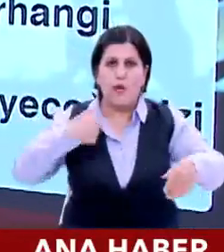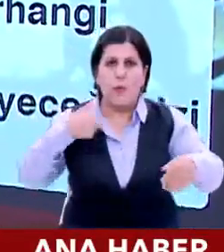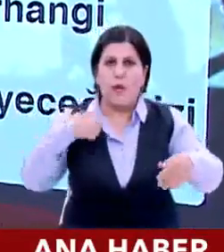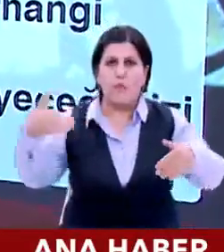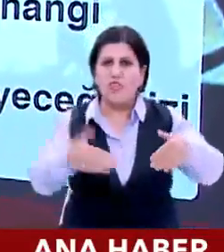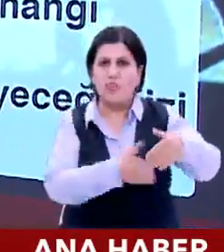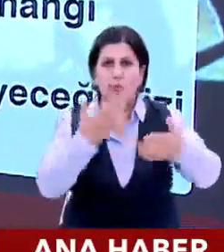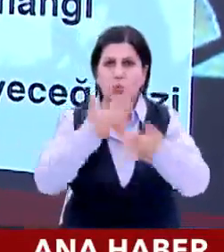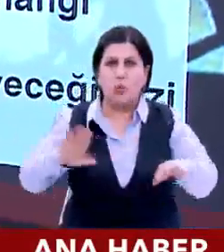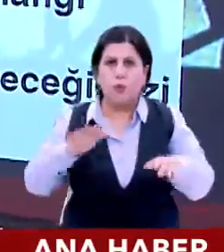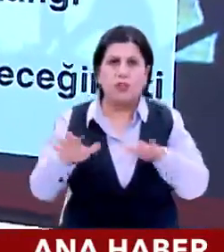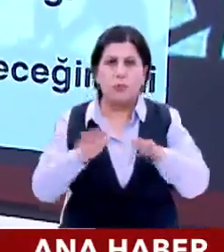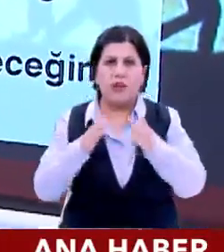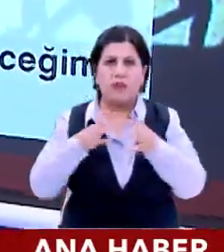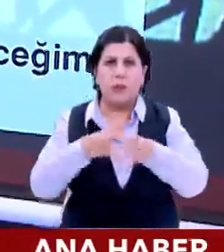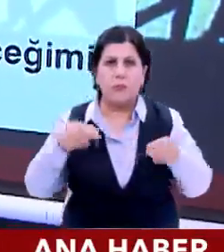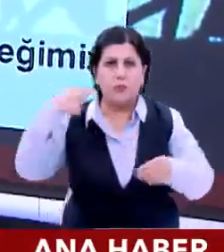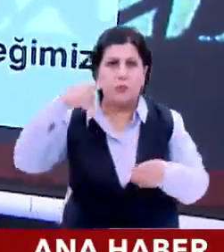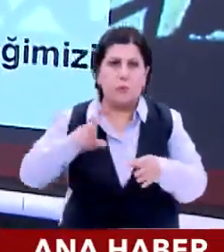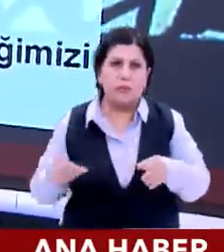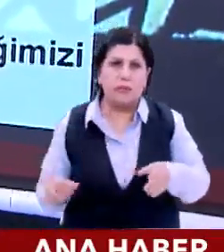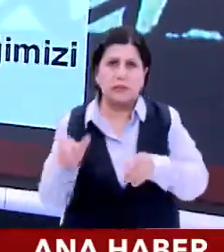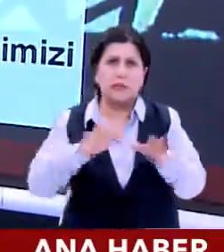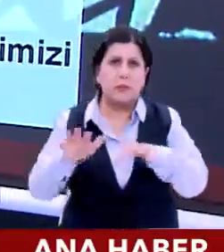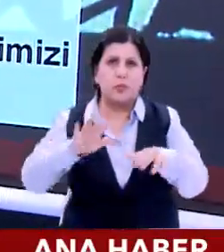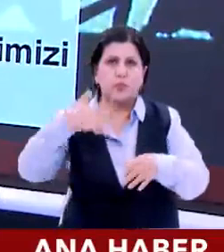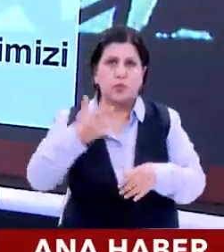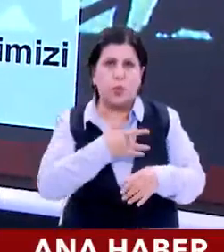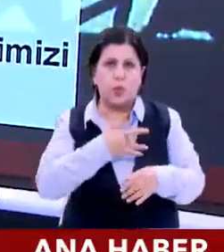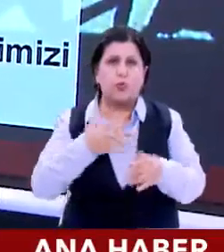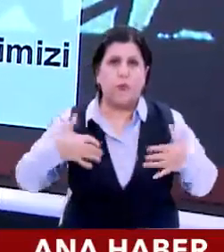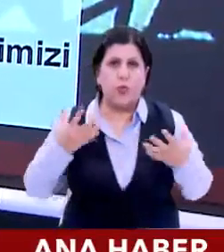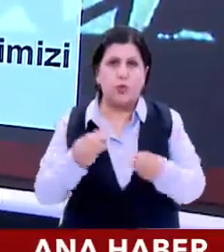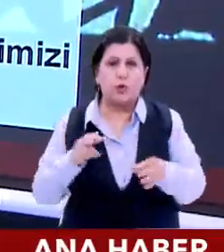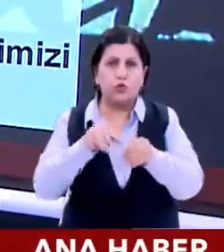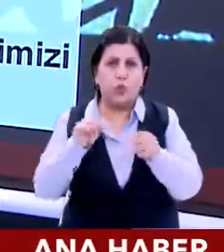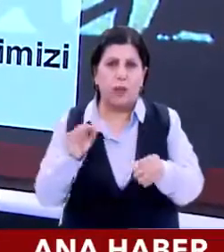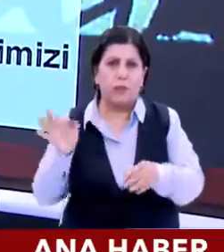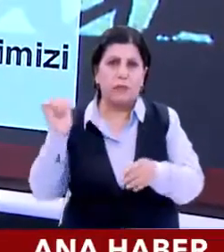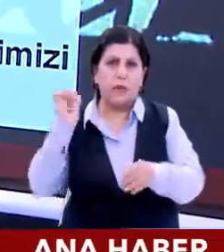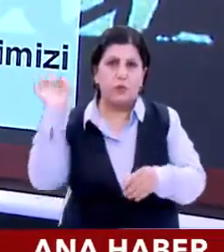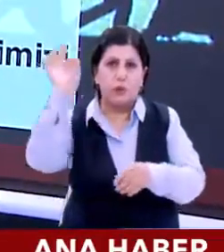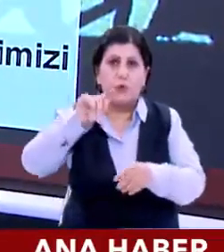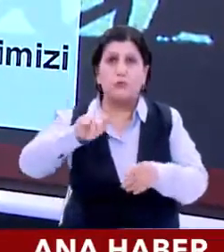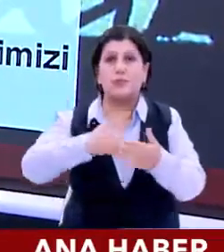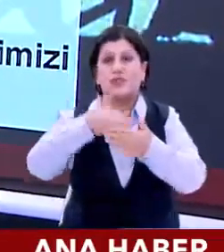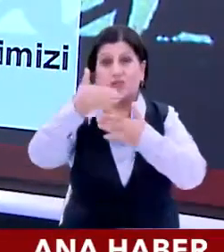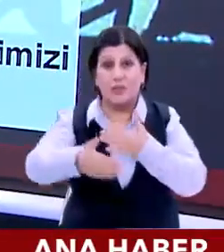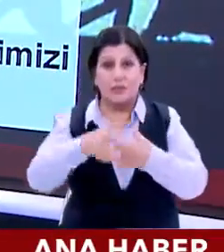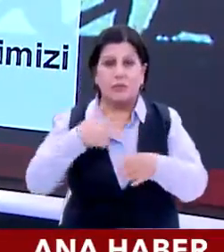depremde evlerini kaybeden Suriyelilerin bir kısmı deprem sonrası gönüllü ve güvenli olarak topraklarına döndü Bunun dışında